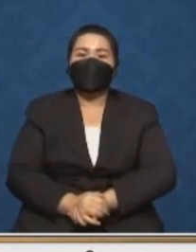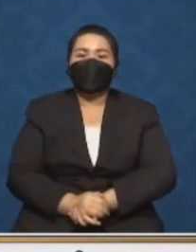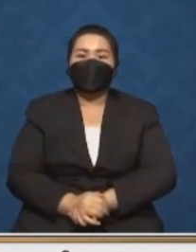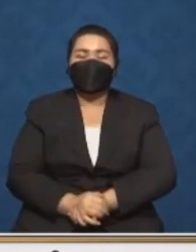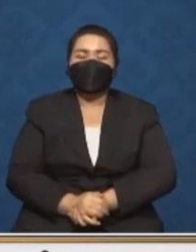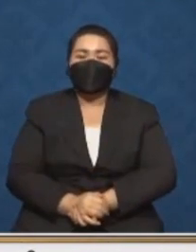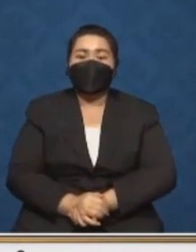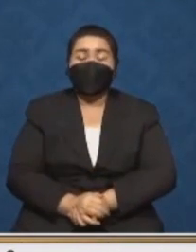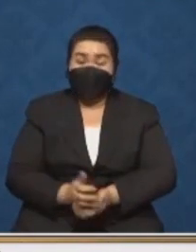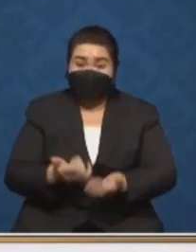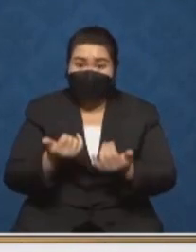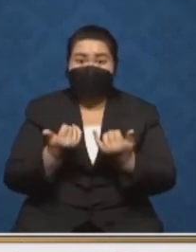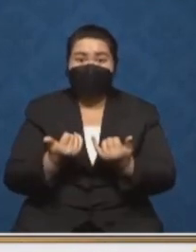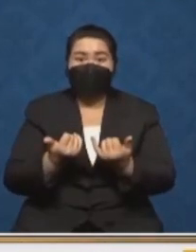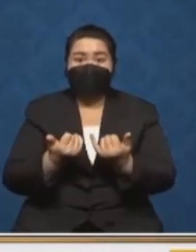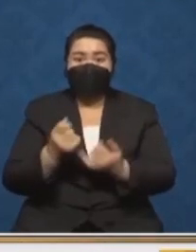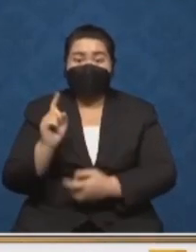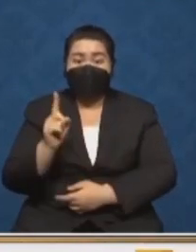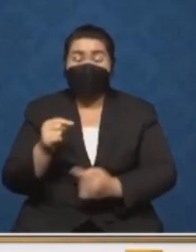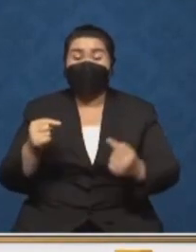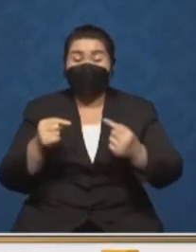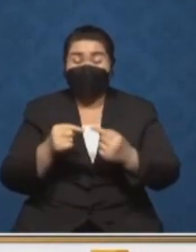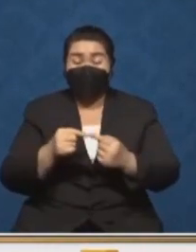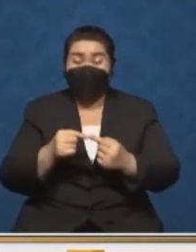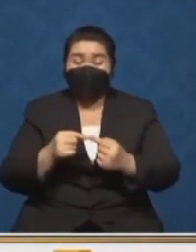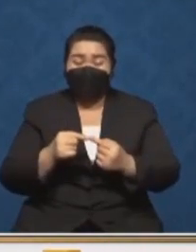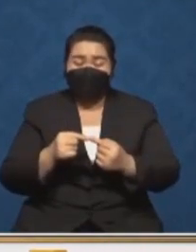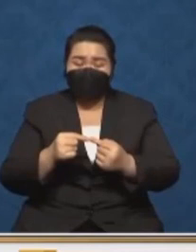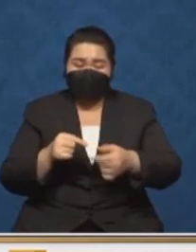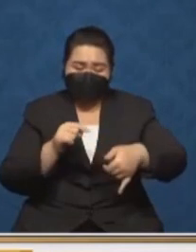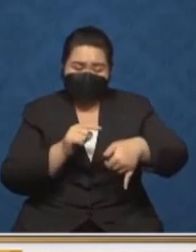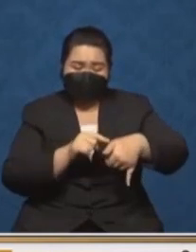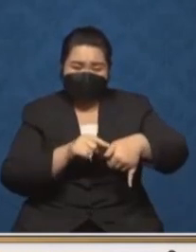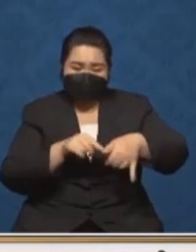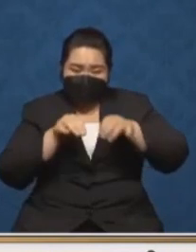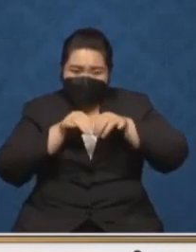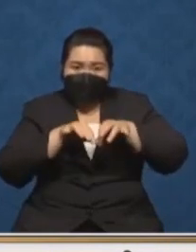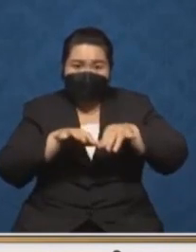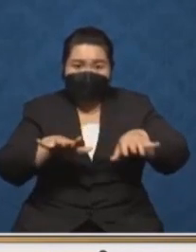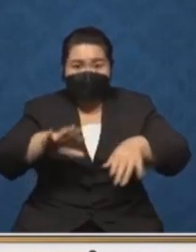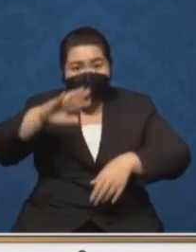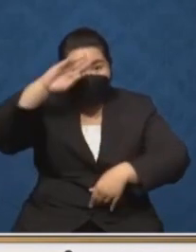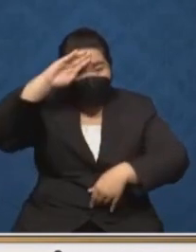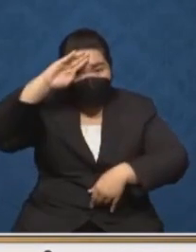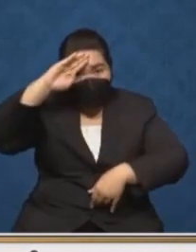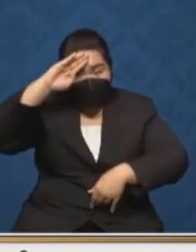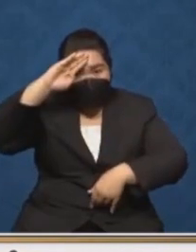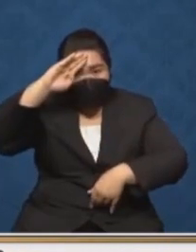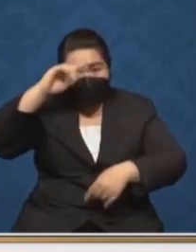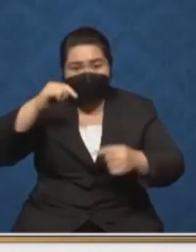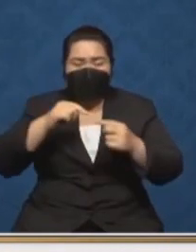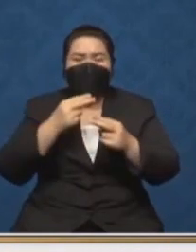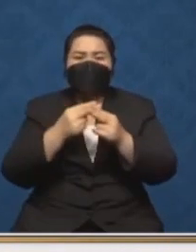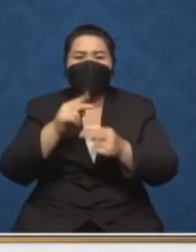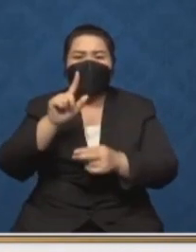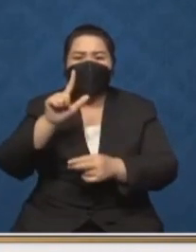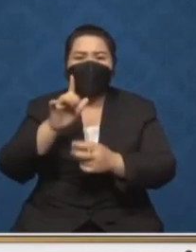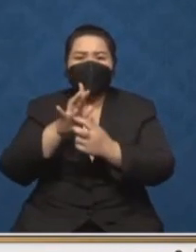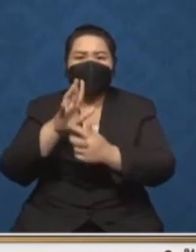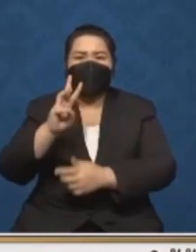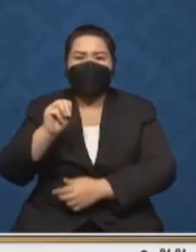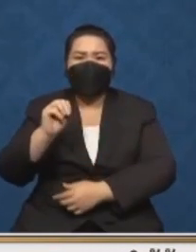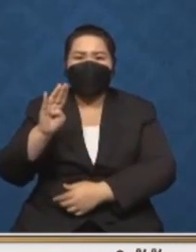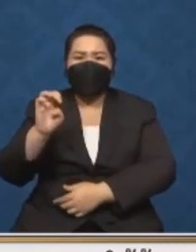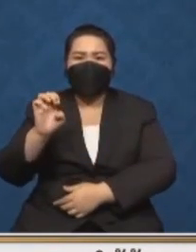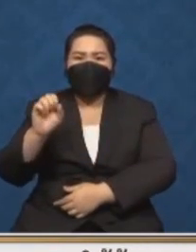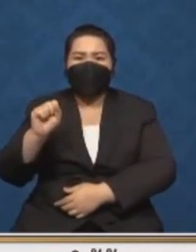ประทาครับ เมื่องจากการระบาดของโลก ลำปีสกินขยายวงก